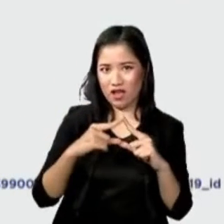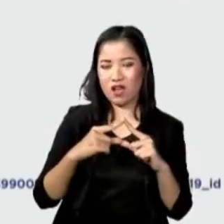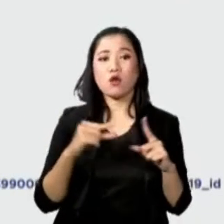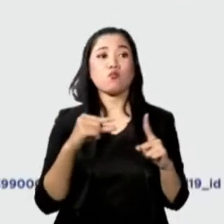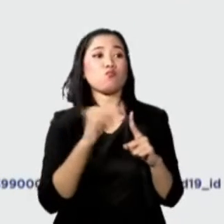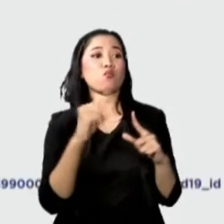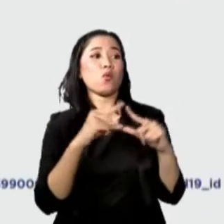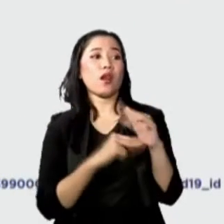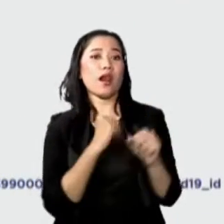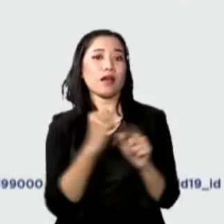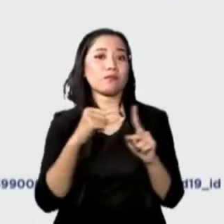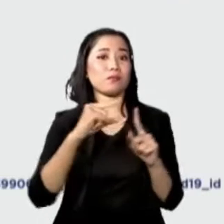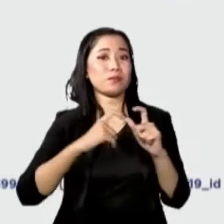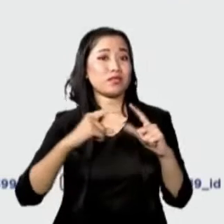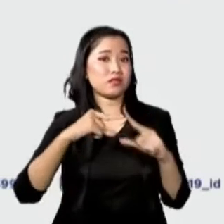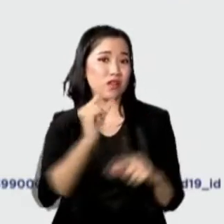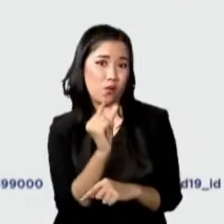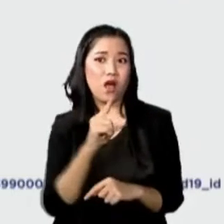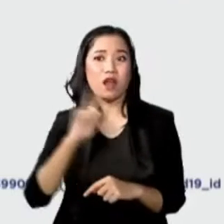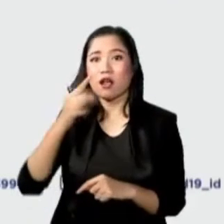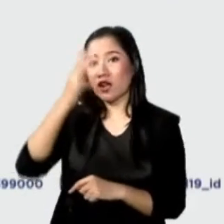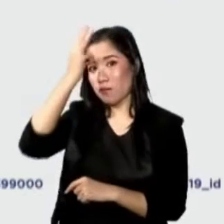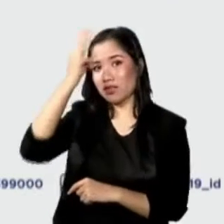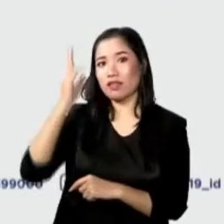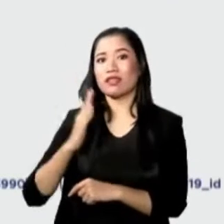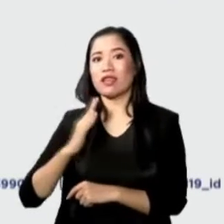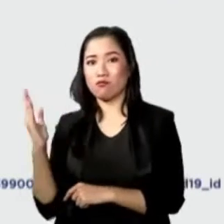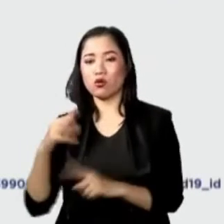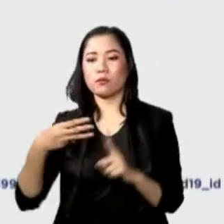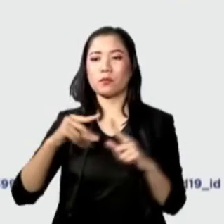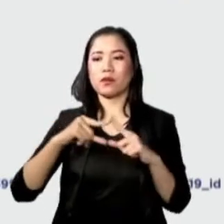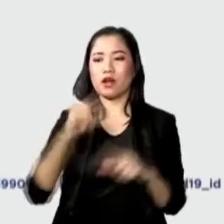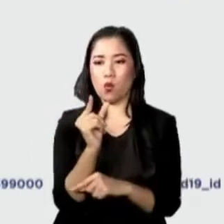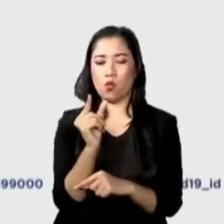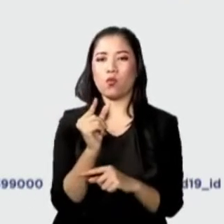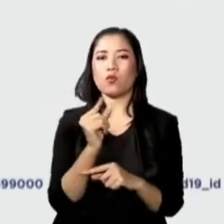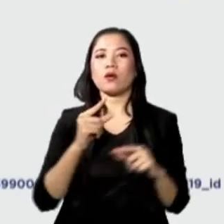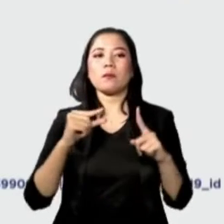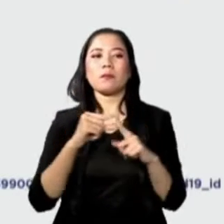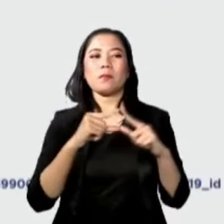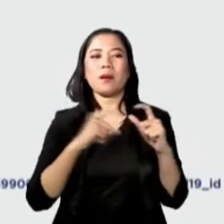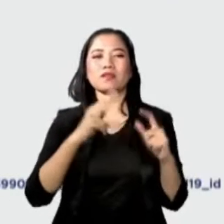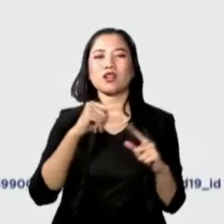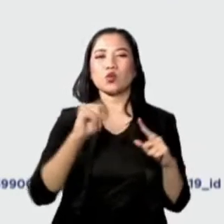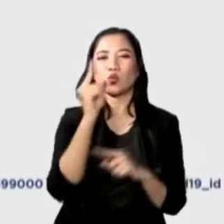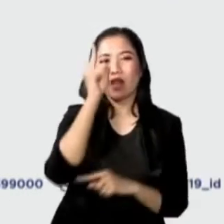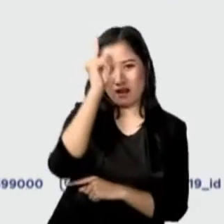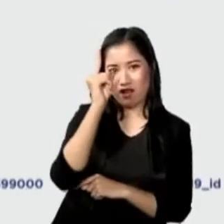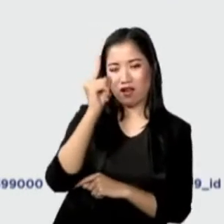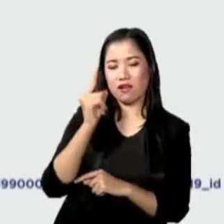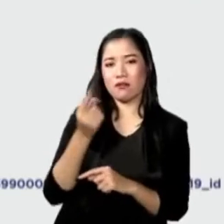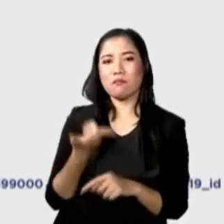Pulang Pisau. Dari Kalimantan Timur adalah Berau, Penajam Pasir Utara, Kota